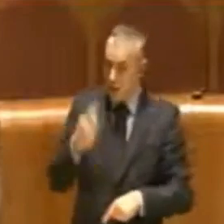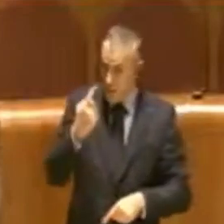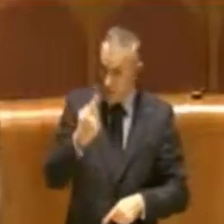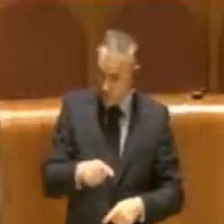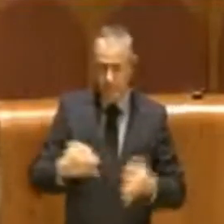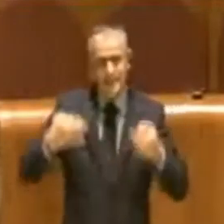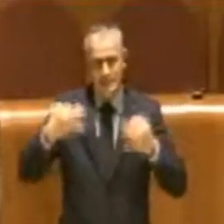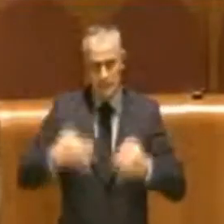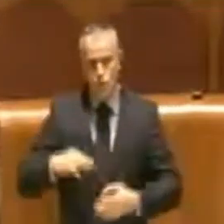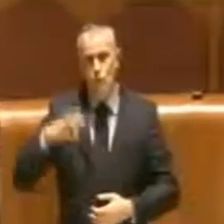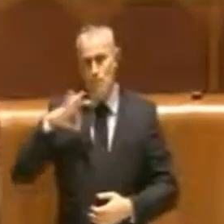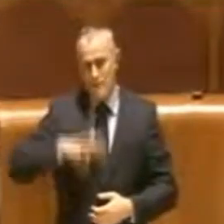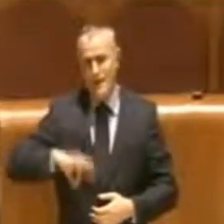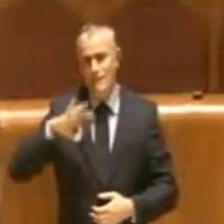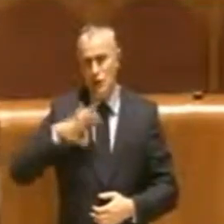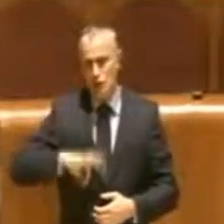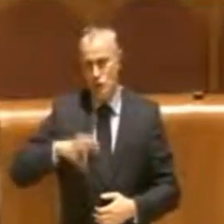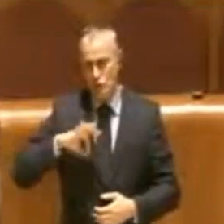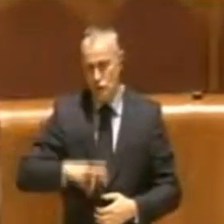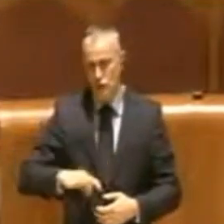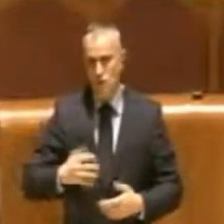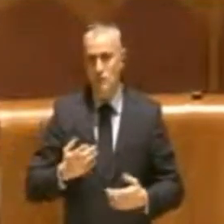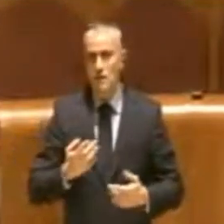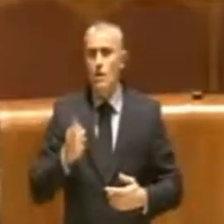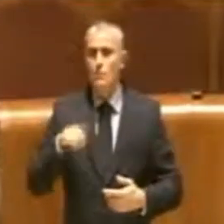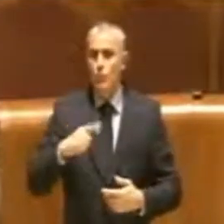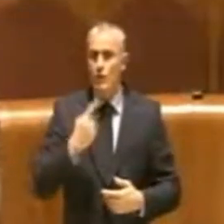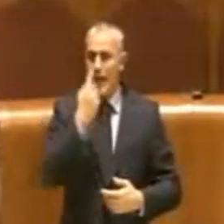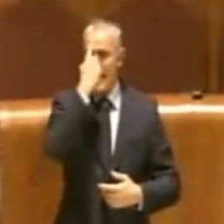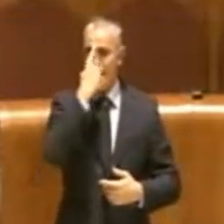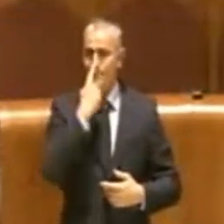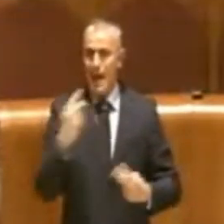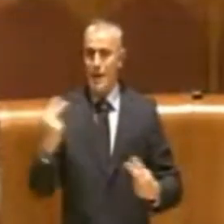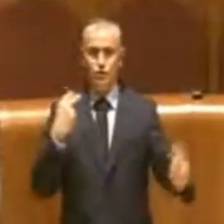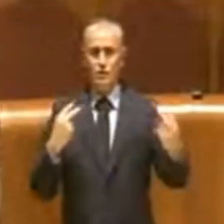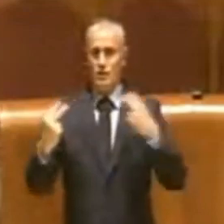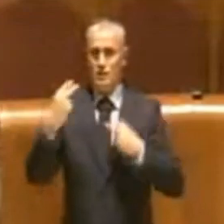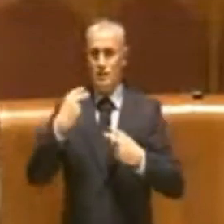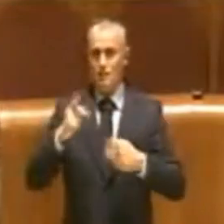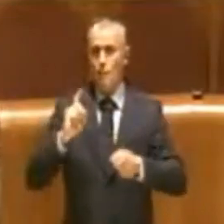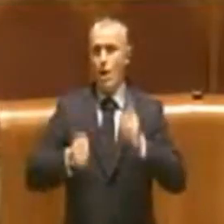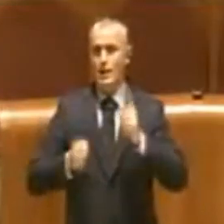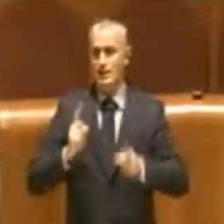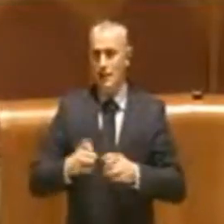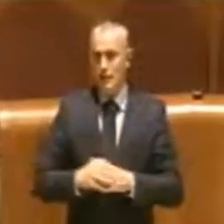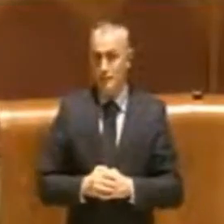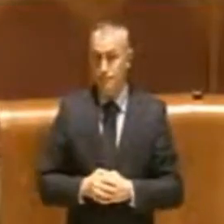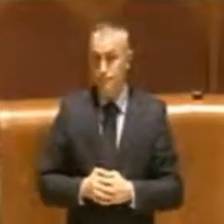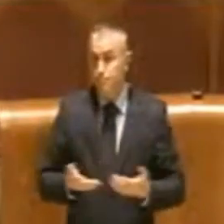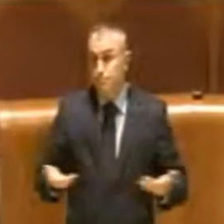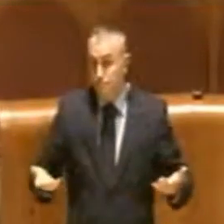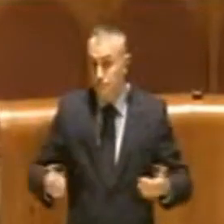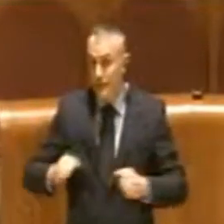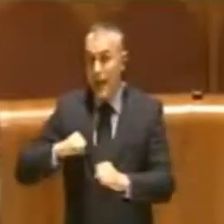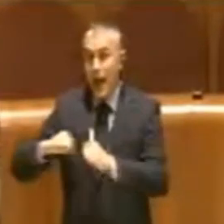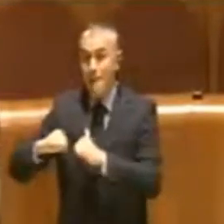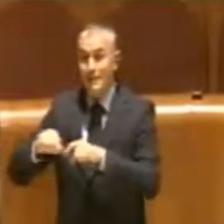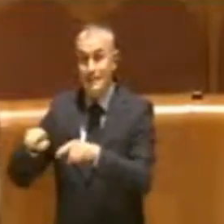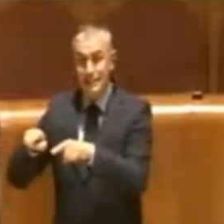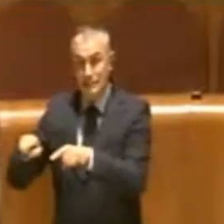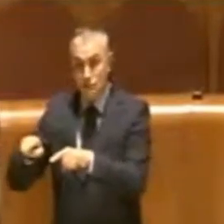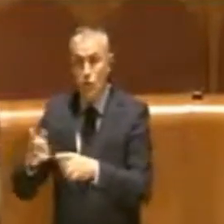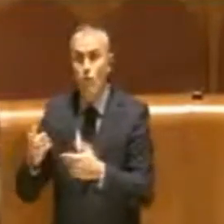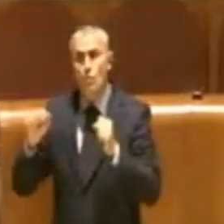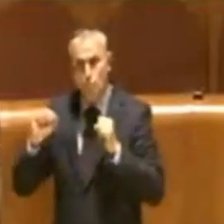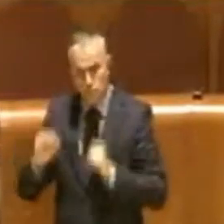benefici sicuramente anche dal punto di vista di immagine politica, per cui l'amministrazione vuole effettivamente valutare